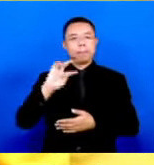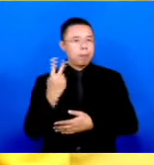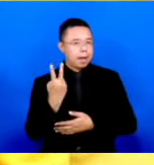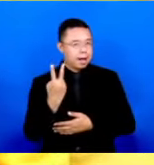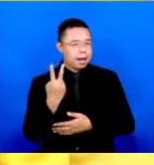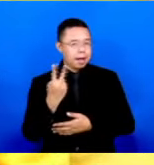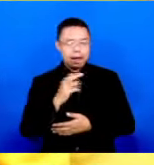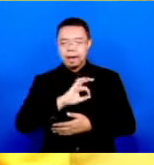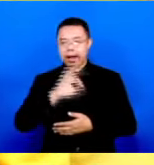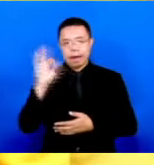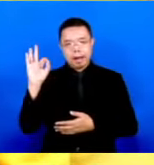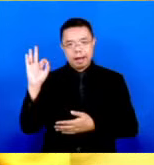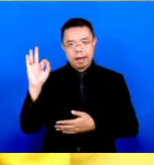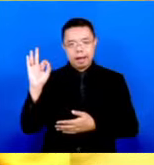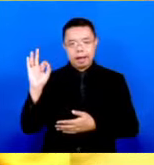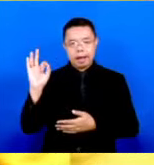ya,